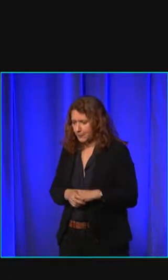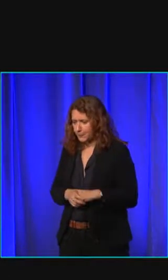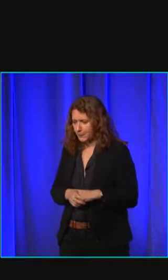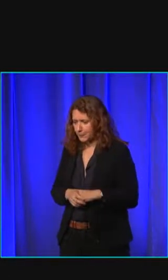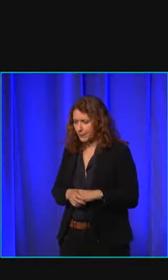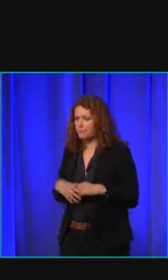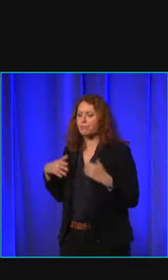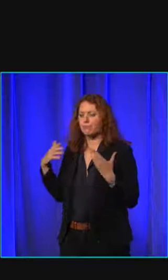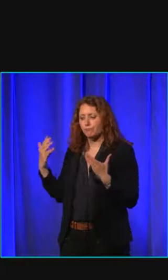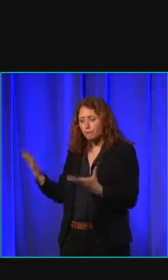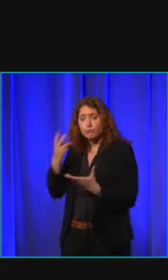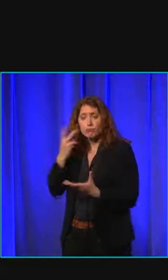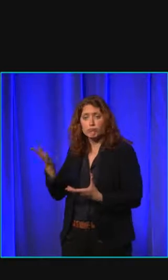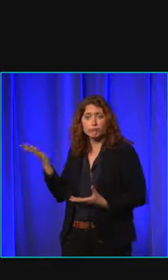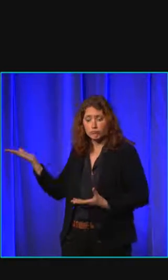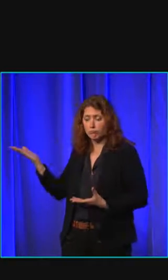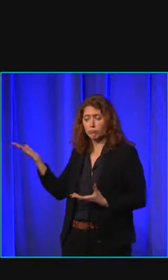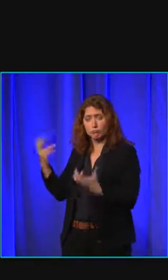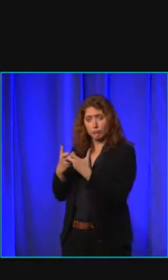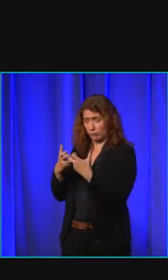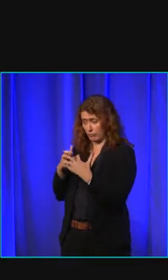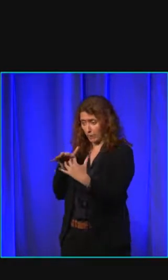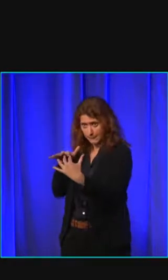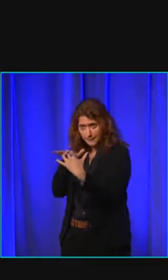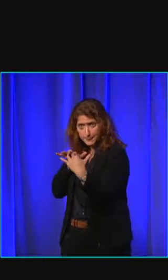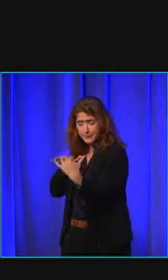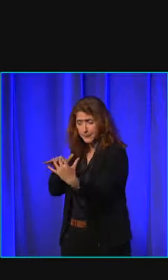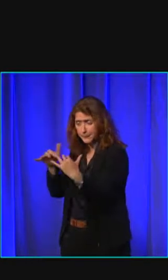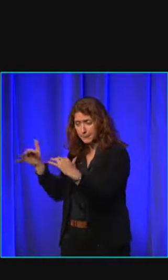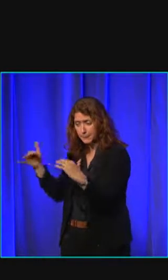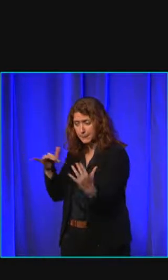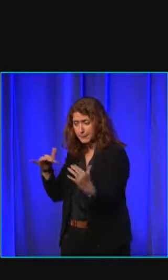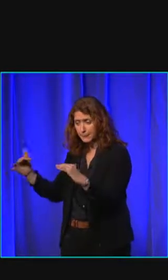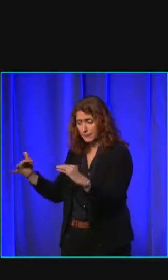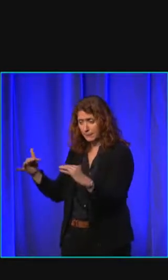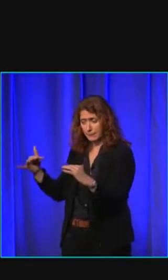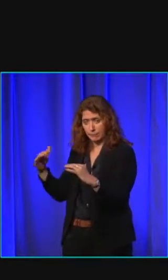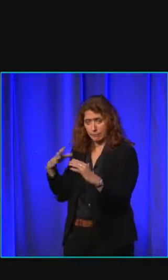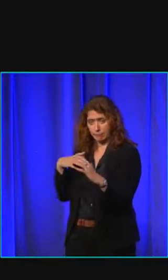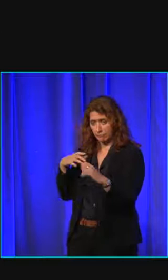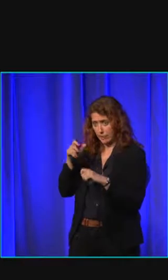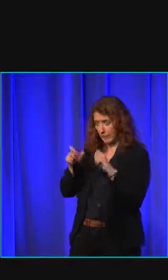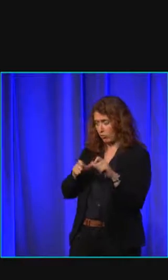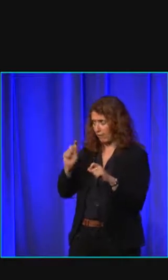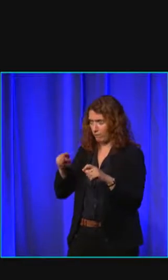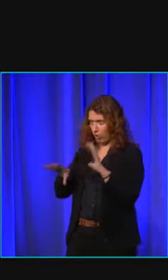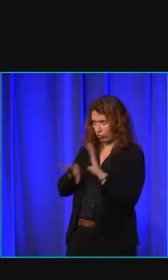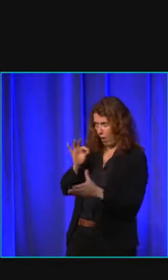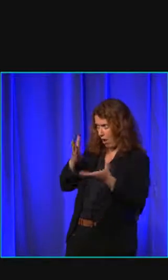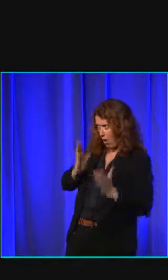vous voyez des adversaires, d'incertitudes et des prises de décision à prendre.